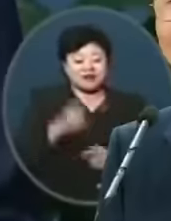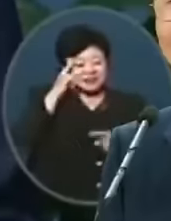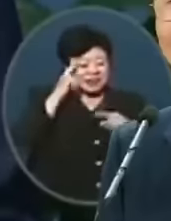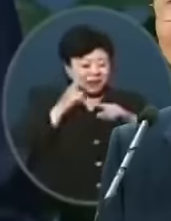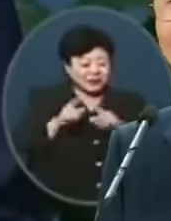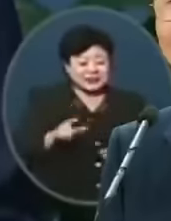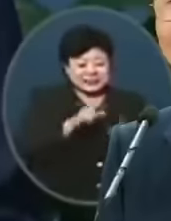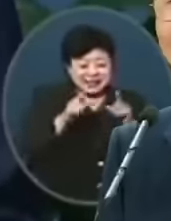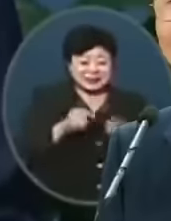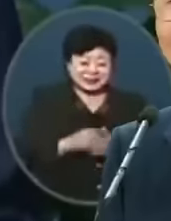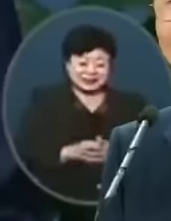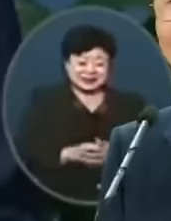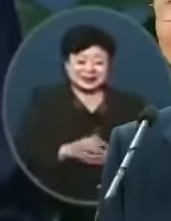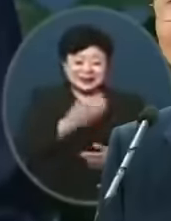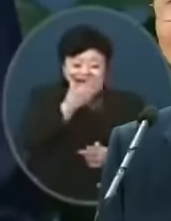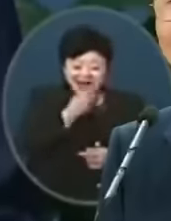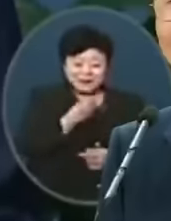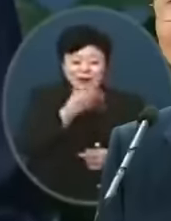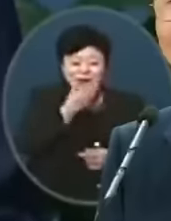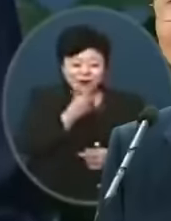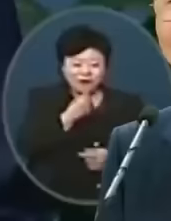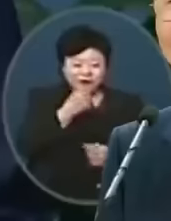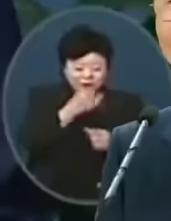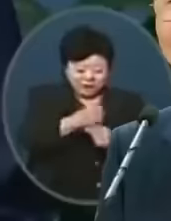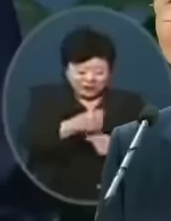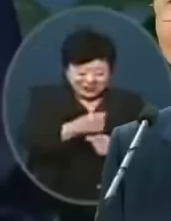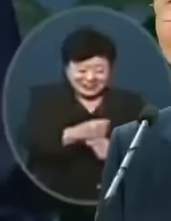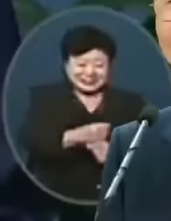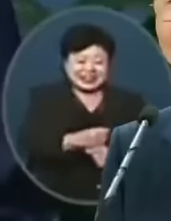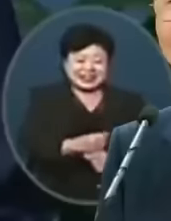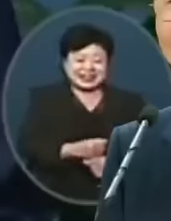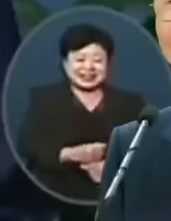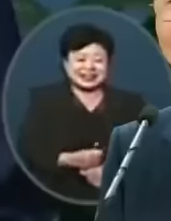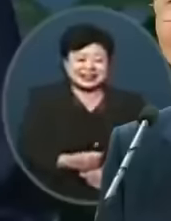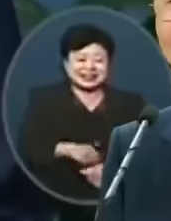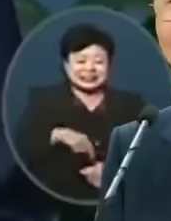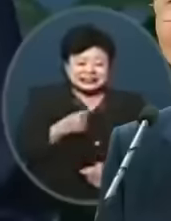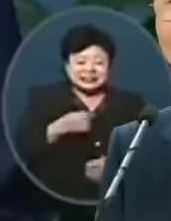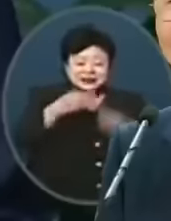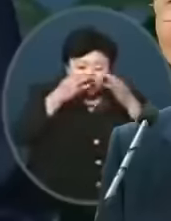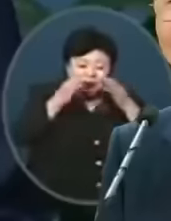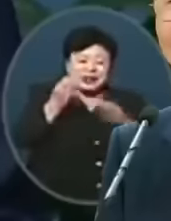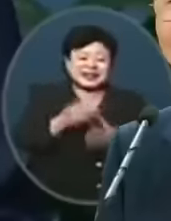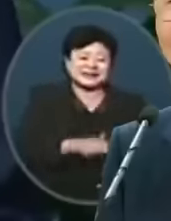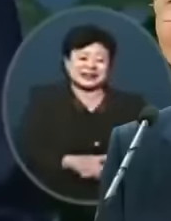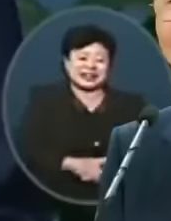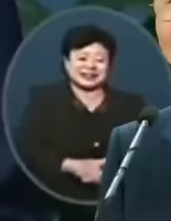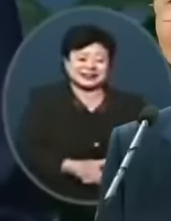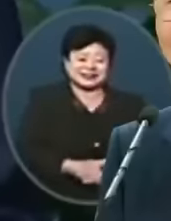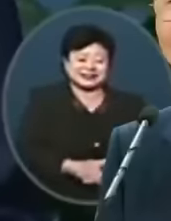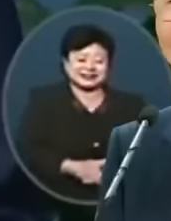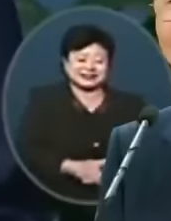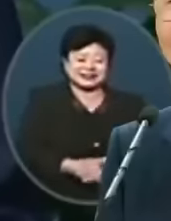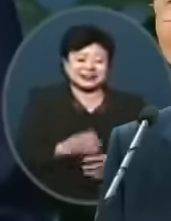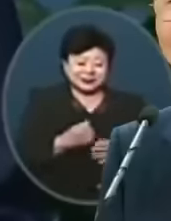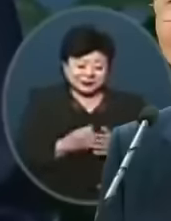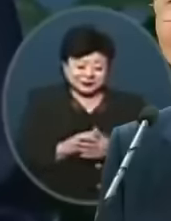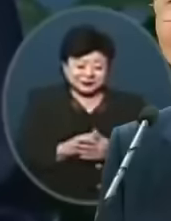긍정적으로 삶으로 행복이 만들어지도록 자기 스스로가 노력해야 되는 것입니다.